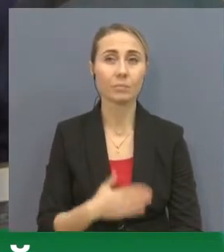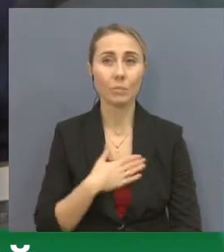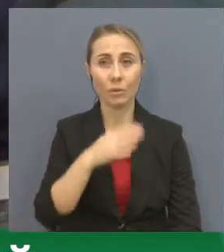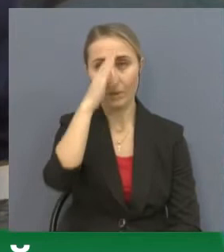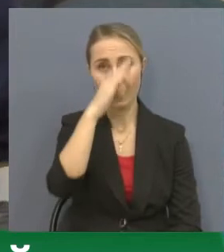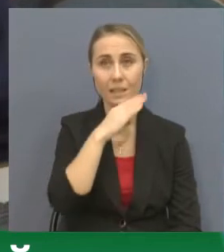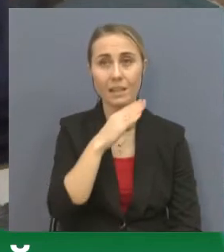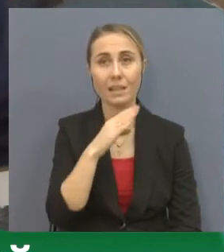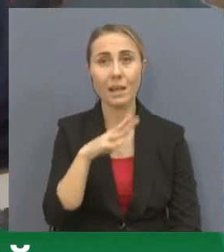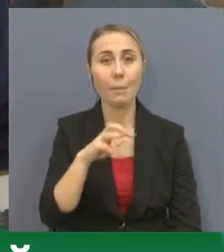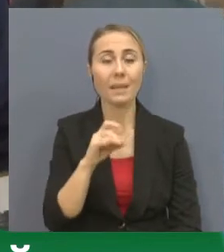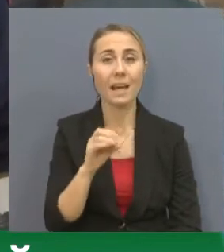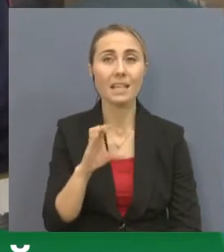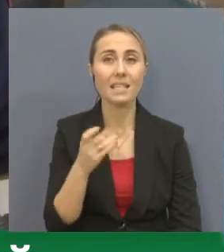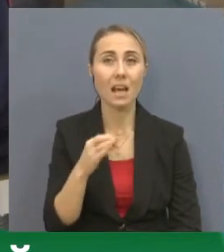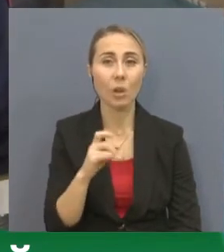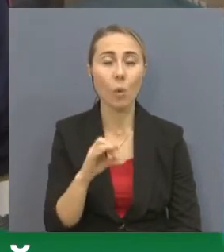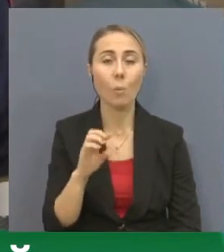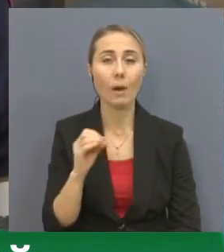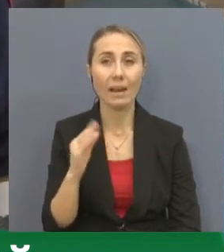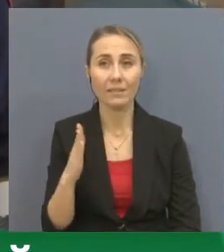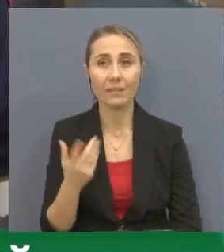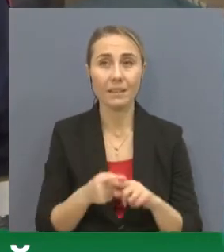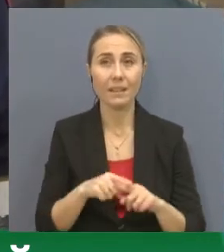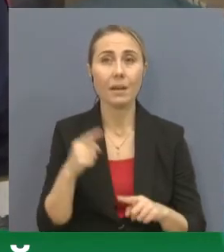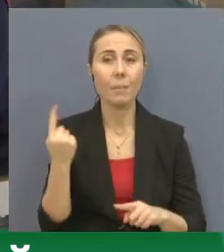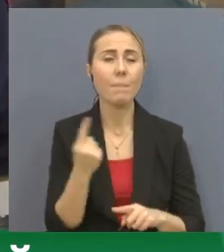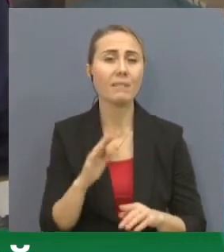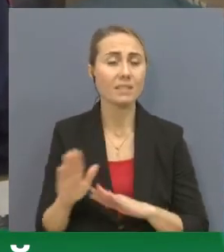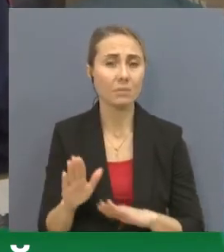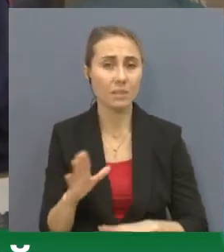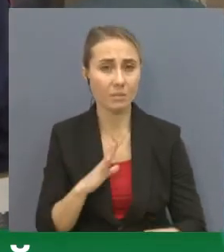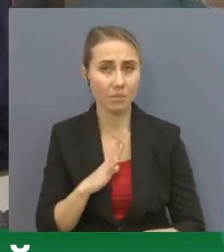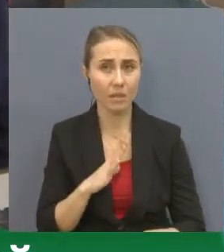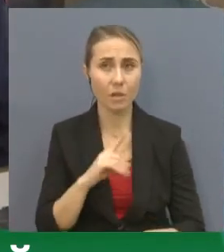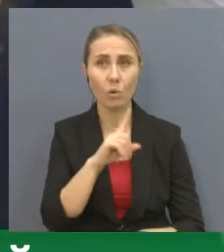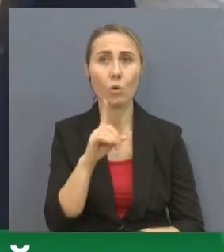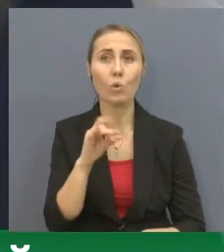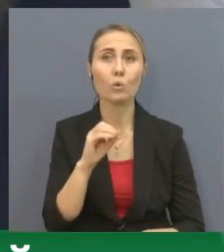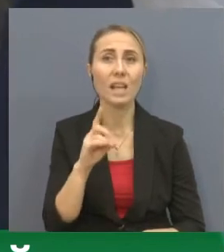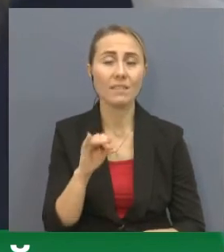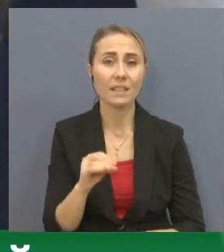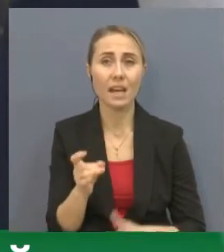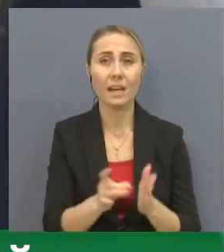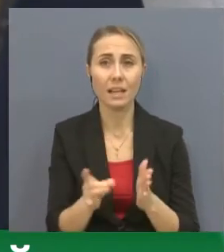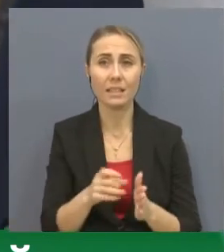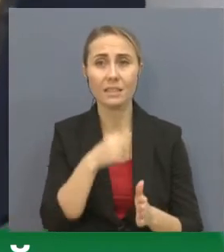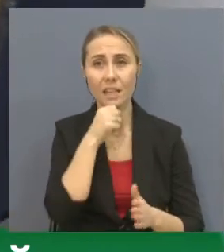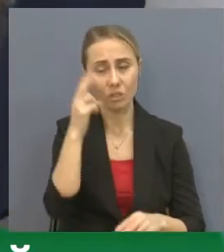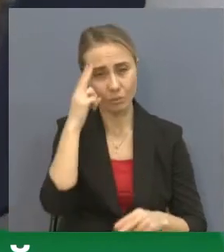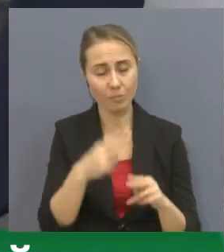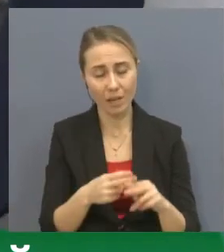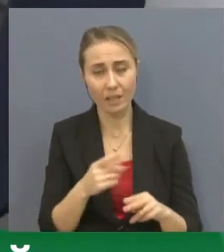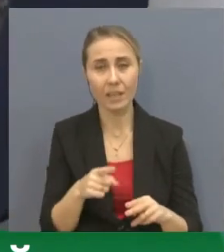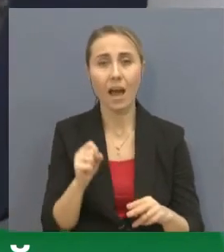сайт это он тогда первым заместителем груза иском районе старший брат алма начальник